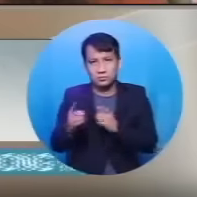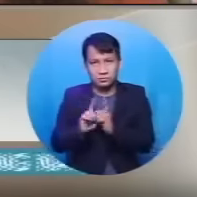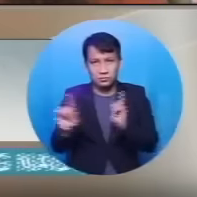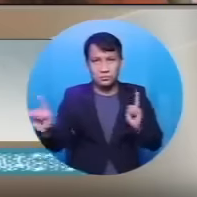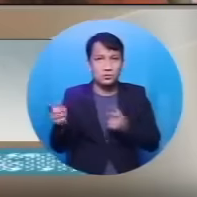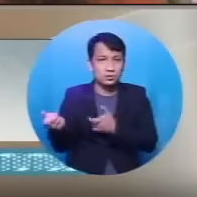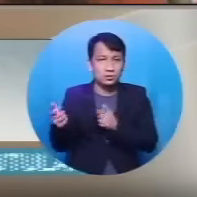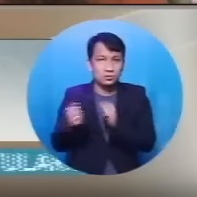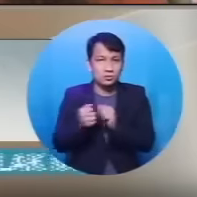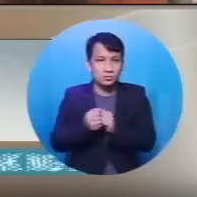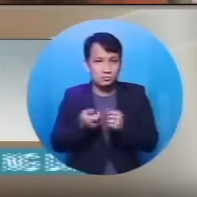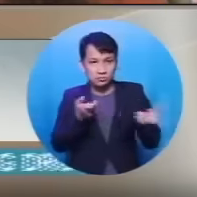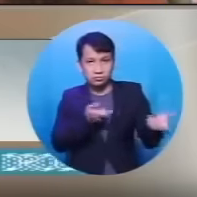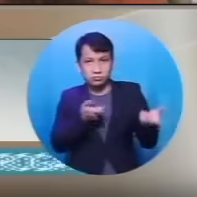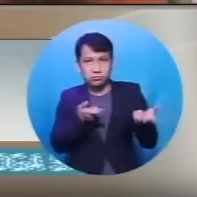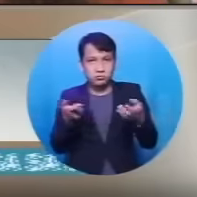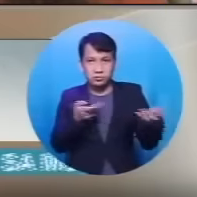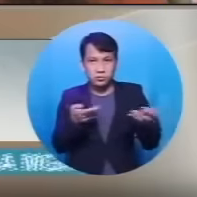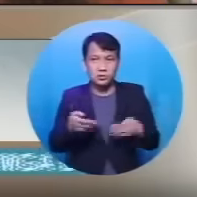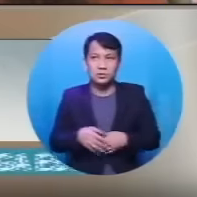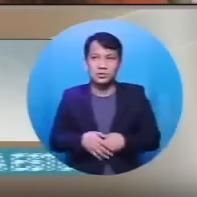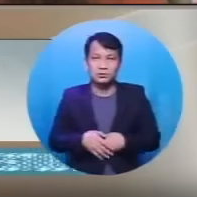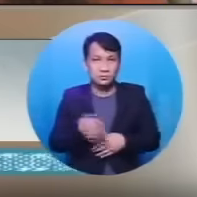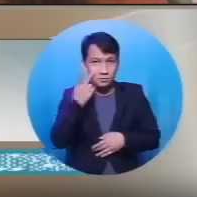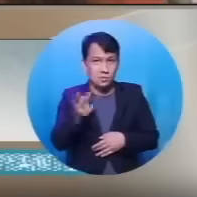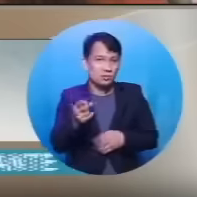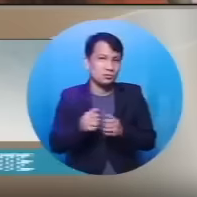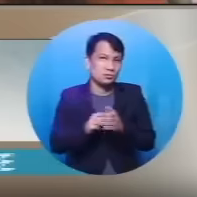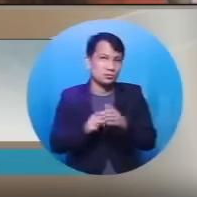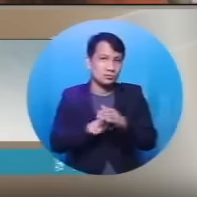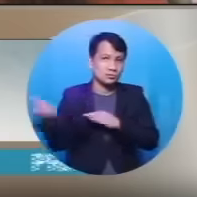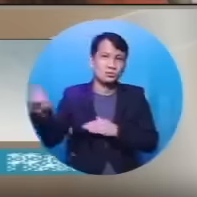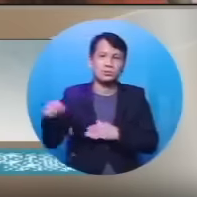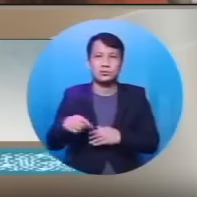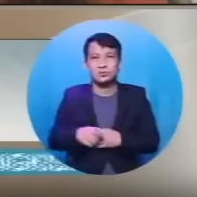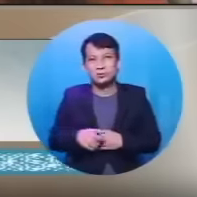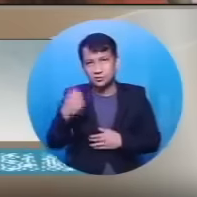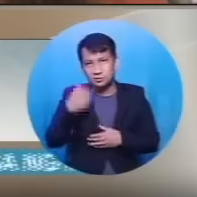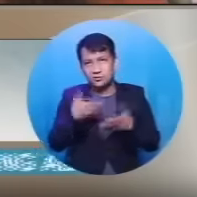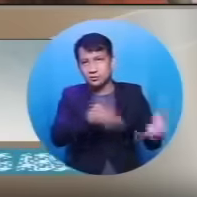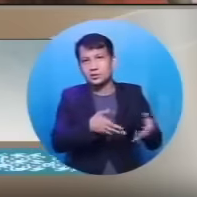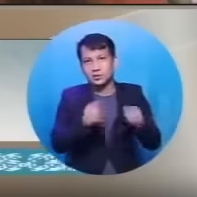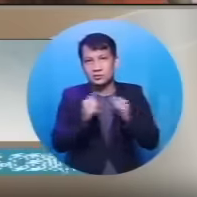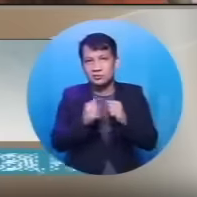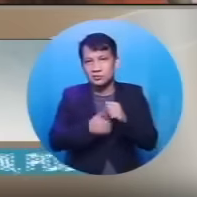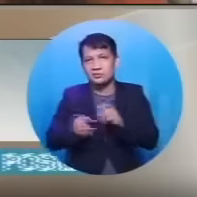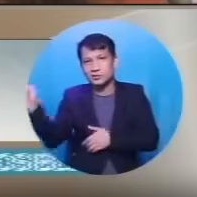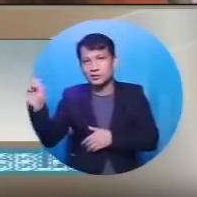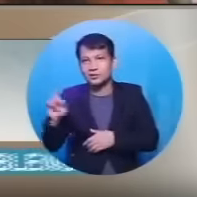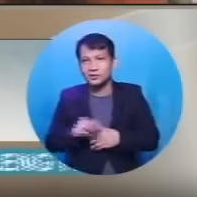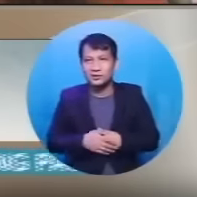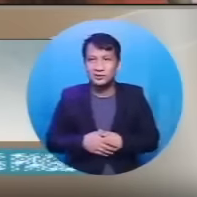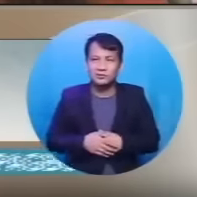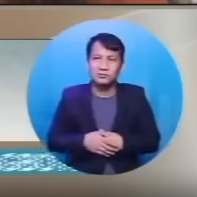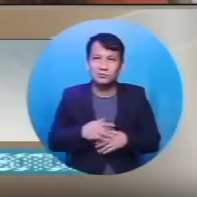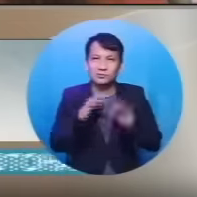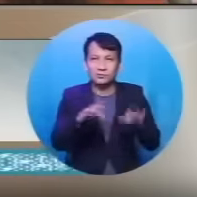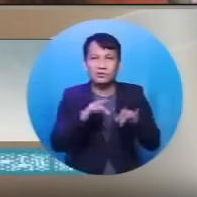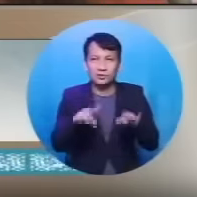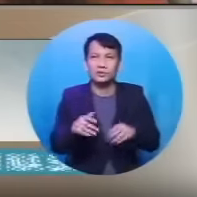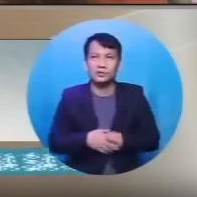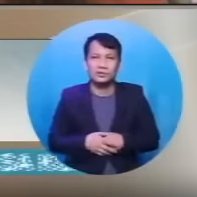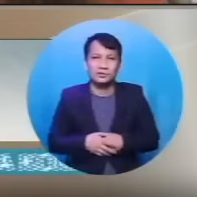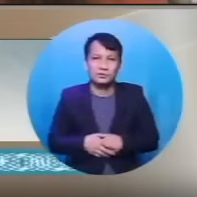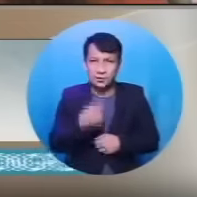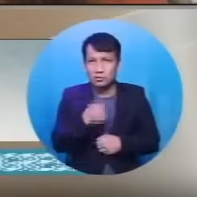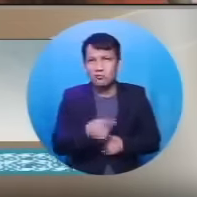mga kasama mo halimbawa may bakbakan na nakakita ka ng kalaban baka Tumakbo ka karipas na takbo iwan mo yung boots mo takbo ka kawawan Nam y mga kasama mo iiwan